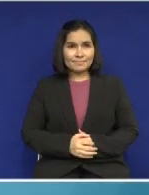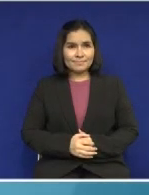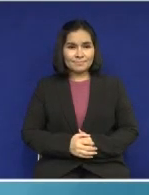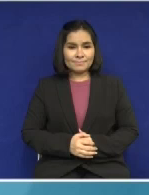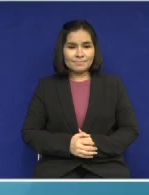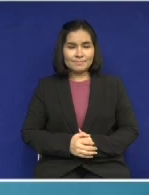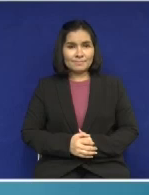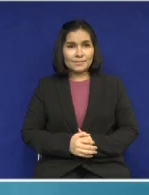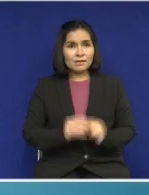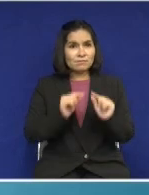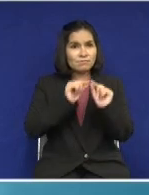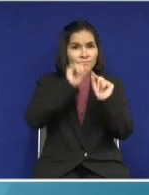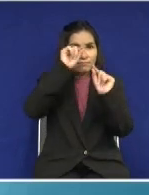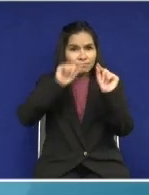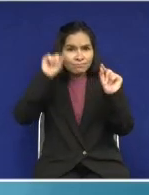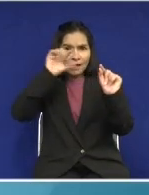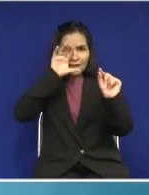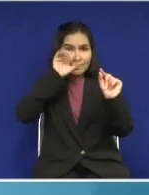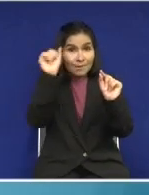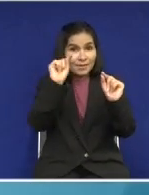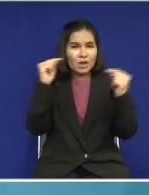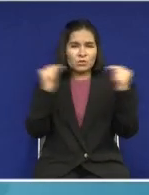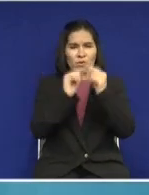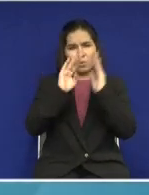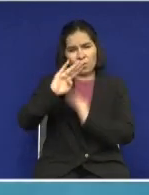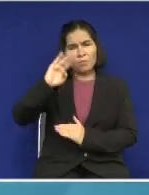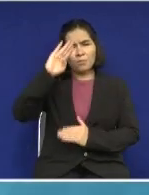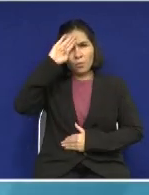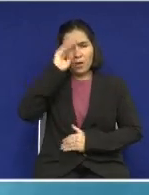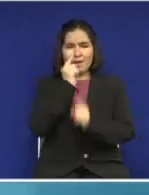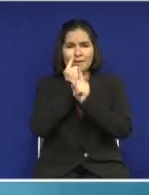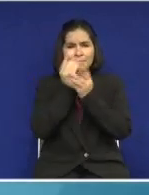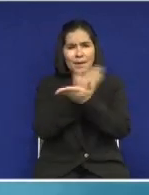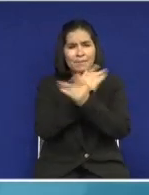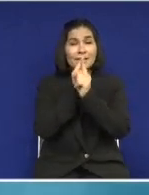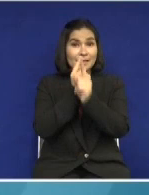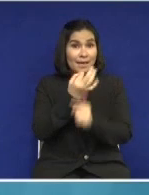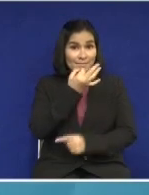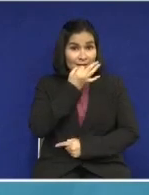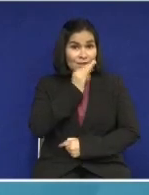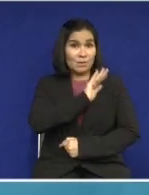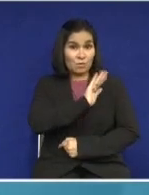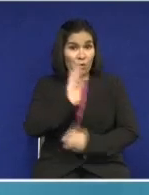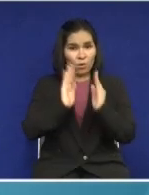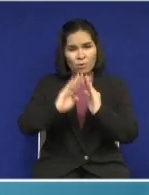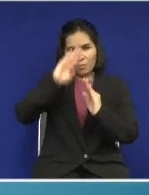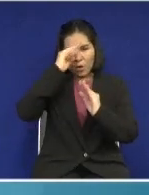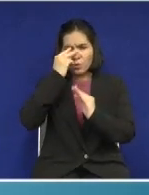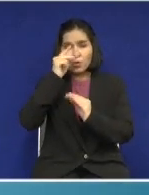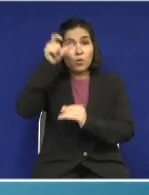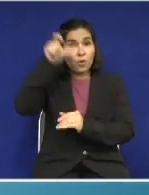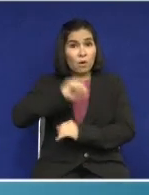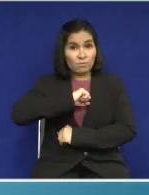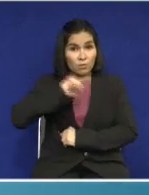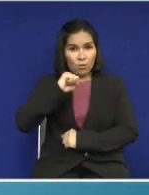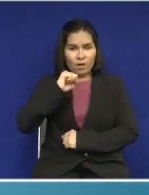กราฟแท่งนี้นะคะแสดงจำนวนผู้ป่วยยืนยันตามอาชีพนะคะจะสังเกตเห็นว่าในกรอบทางด้านขวาค่ะ